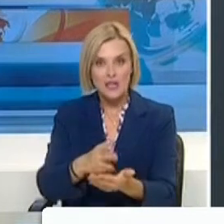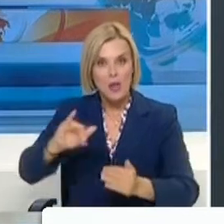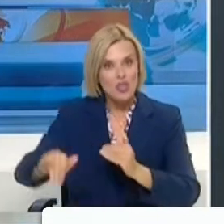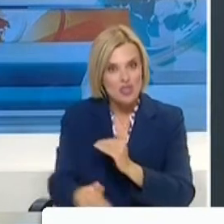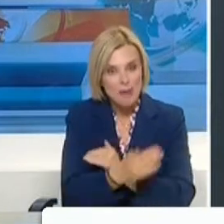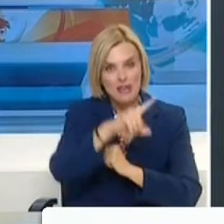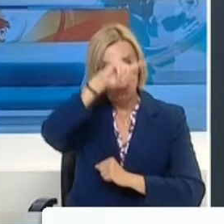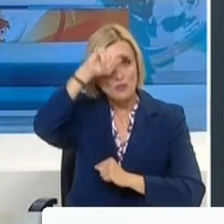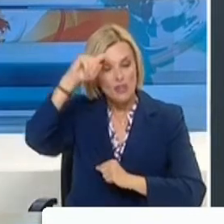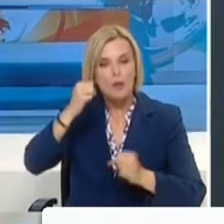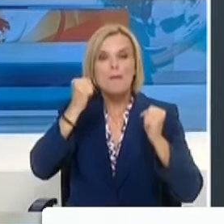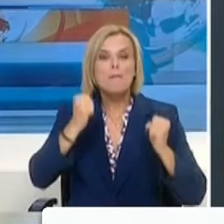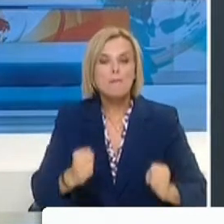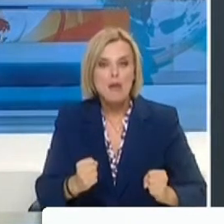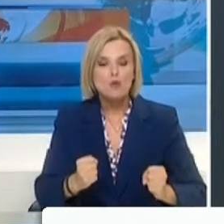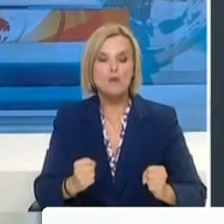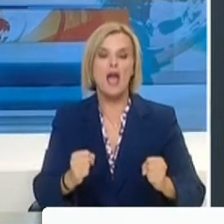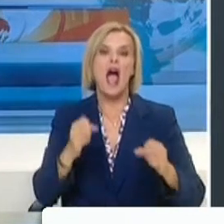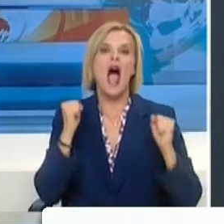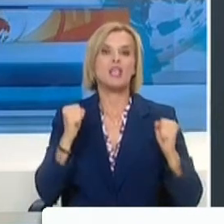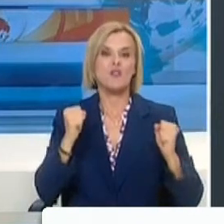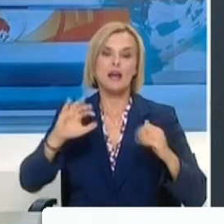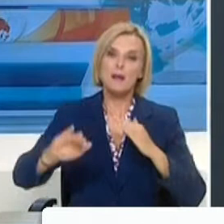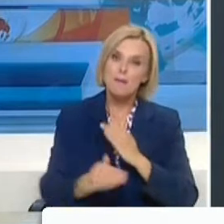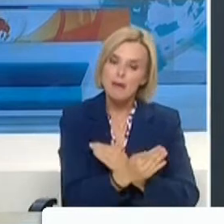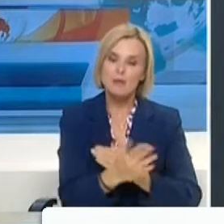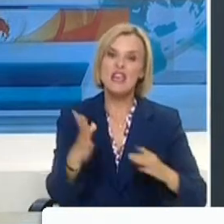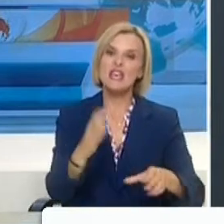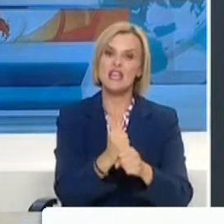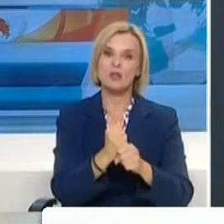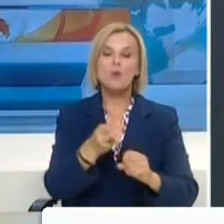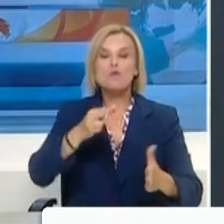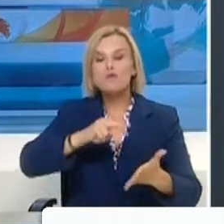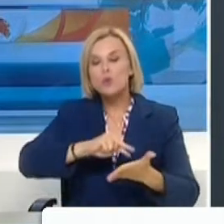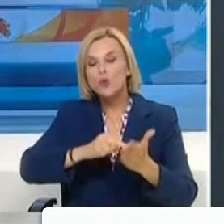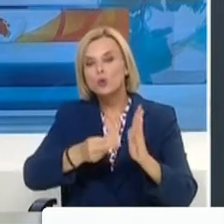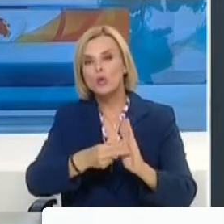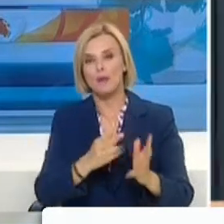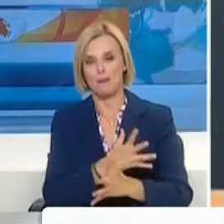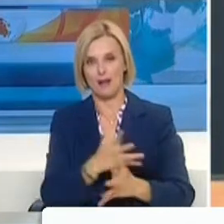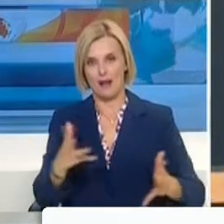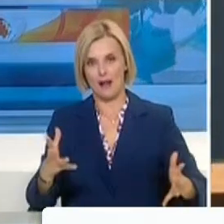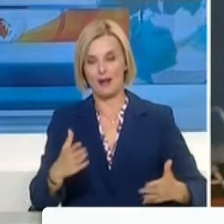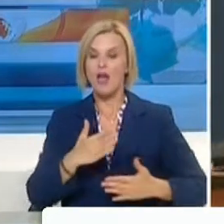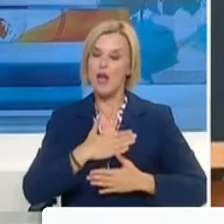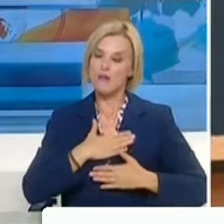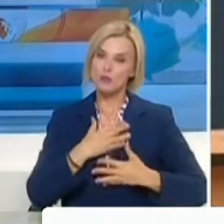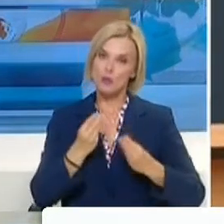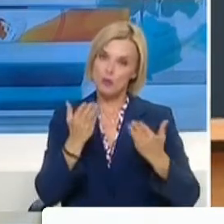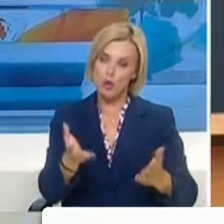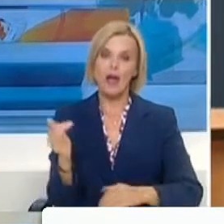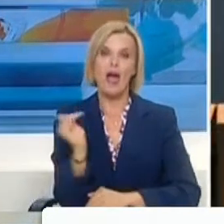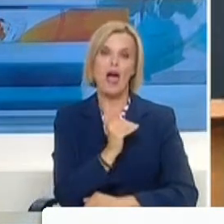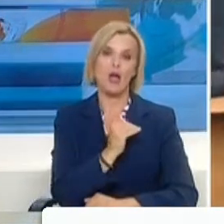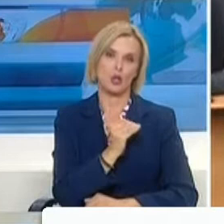δυνατοί. Μένουμε ασφαλείς, βγαίνουμε νικητές, παραμένουμε προσεκτικοί. Σας ευχαριστώ. Ευχαριστούμε, κύριε Υπουργέ. Να περάσουμε